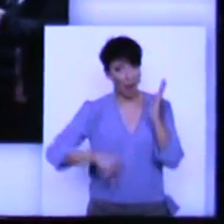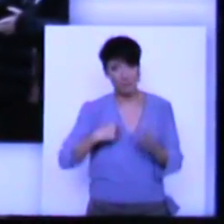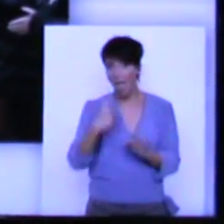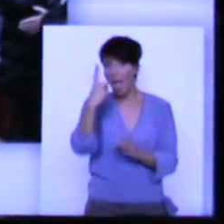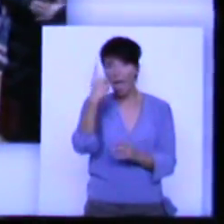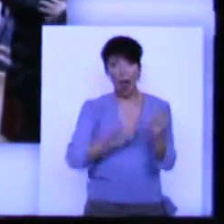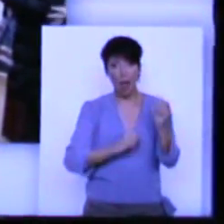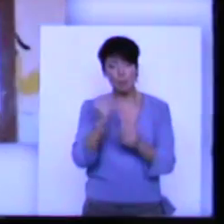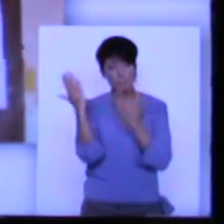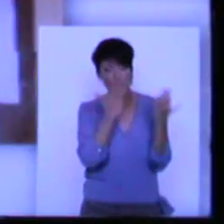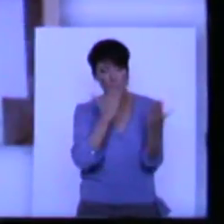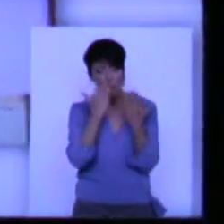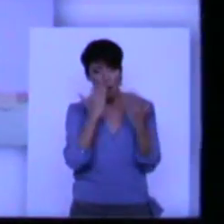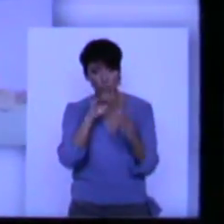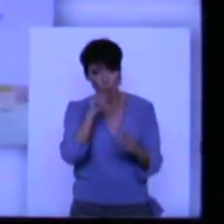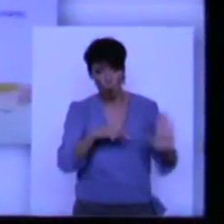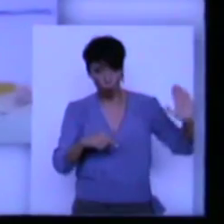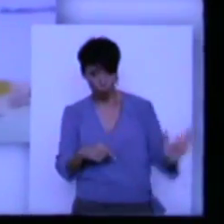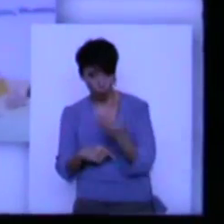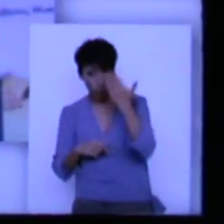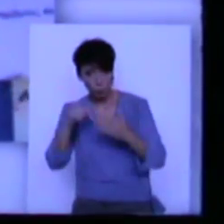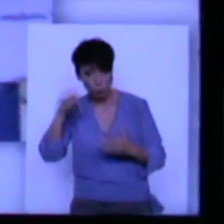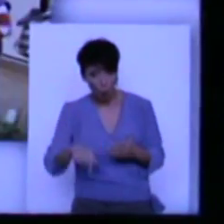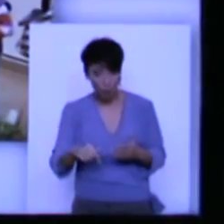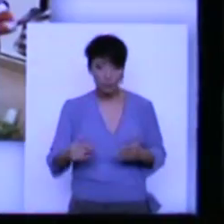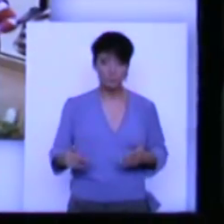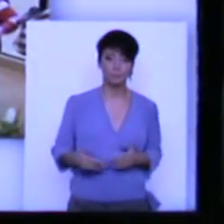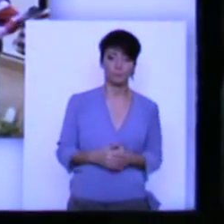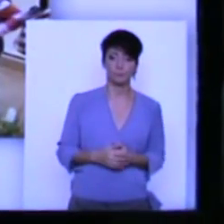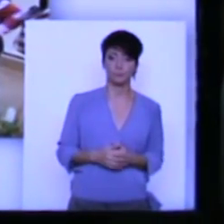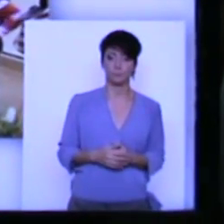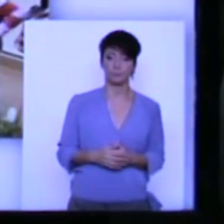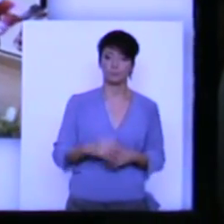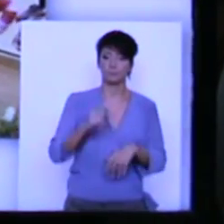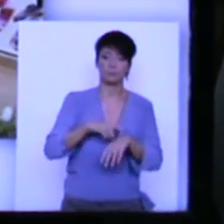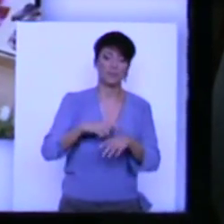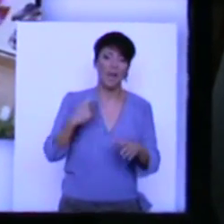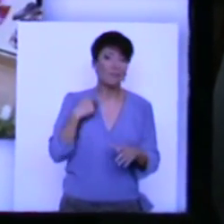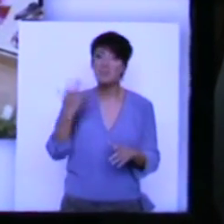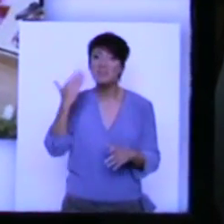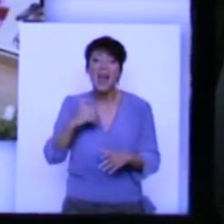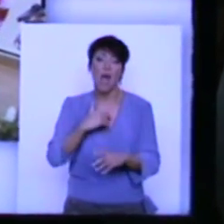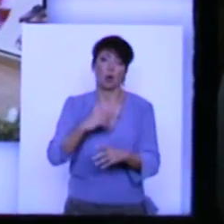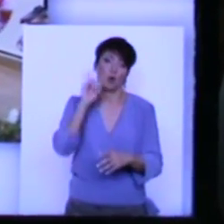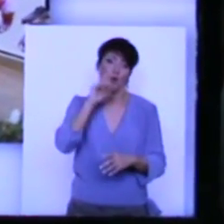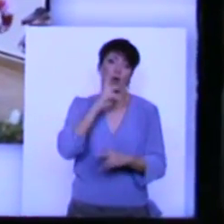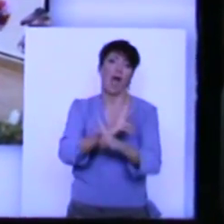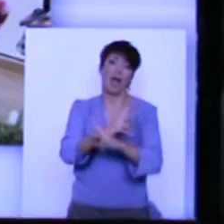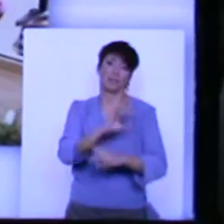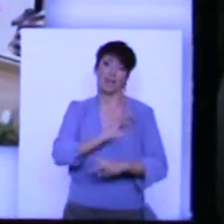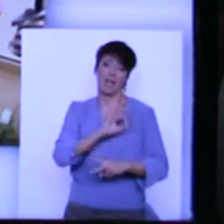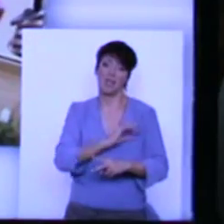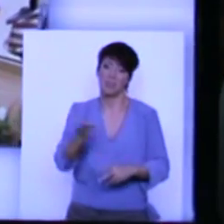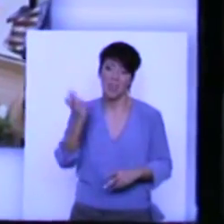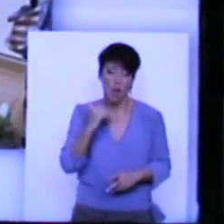σχολικής χρονιάς τα παιδιά τους από το νηπιαγωγείο, κάνοντας κλήρωση. Γινόταν ή γινόταν κλήρωση, δεν είχαμε νηπιαγωγό να στείλουμε. Μόνο το αντιληφθείτε.